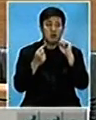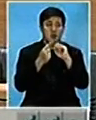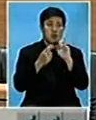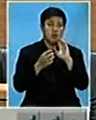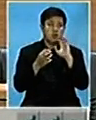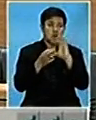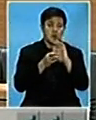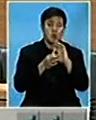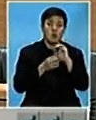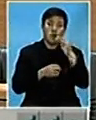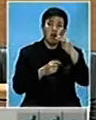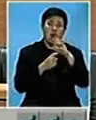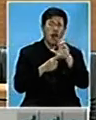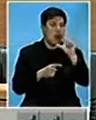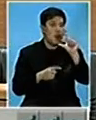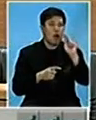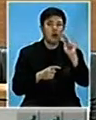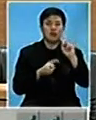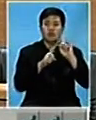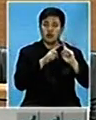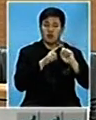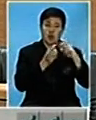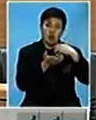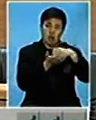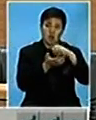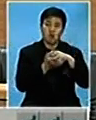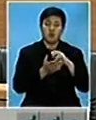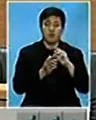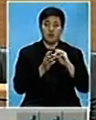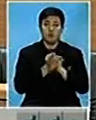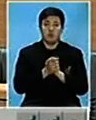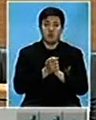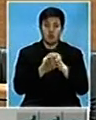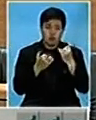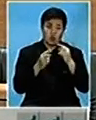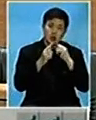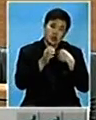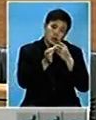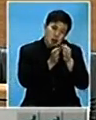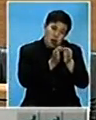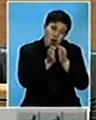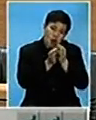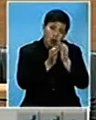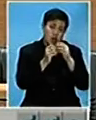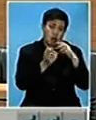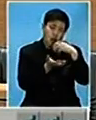ของหลักดังกล่าวไปตอนต้นแล้วก็คือการทำความเข้าใจกับประชาชนครับท่านประธาน